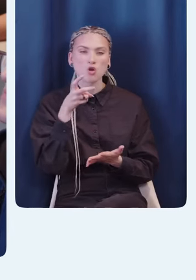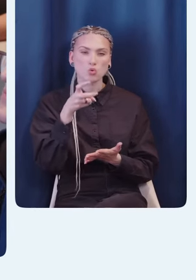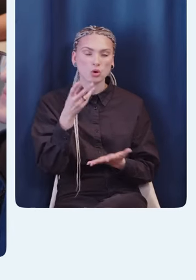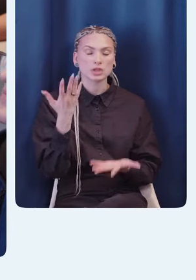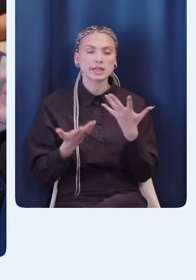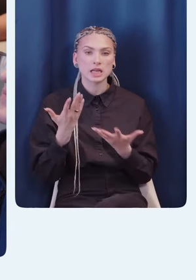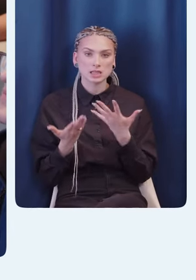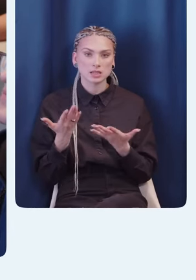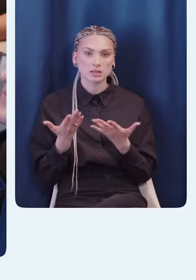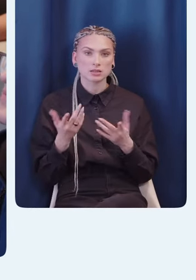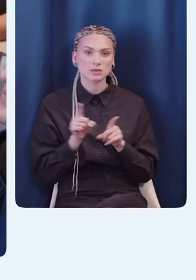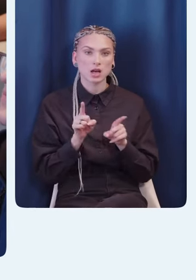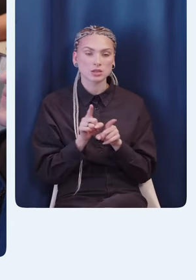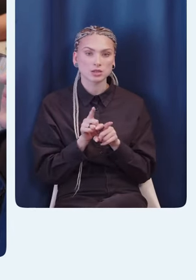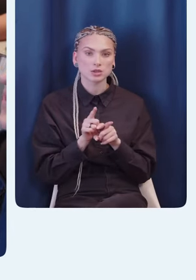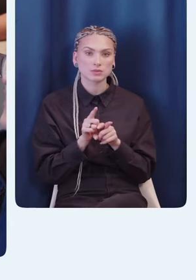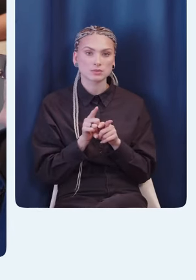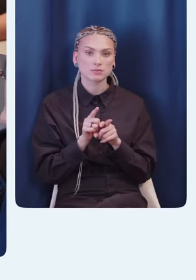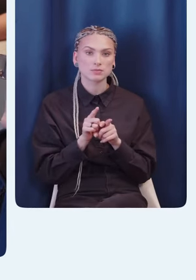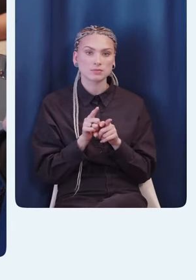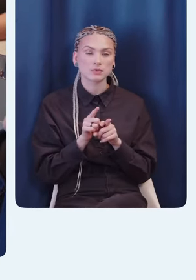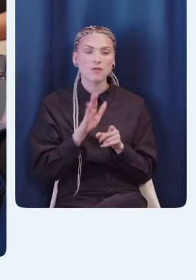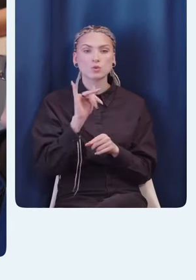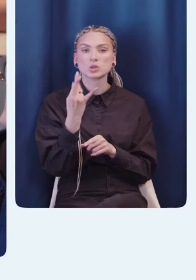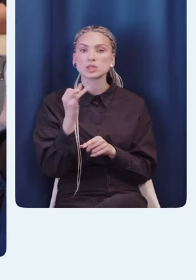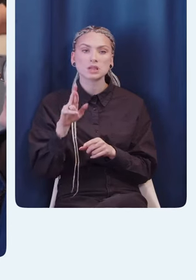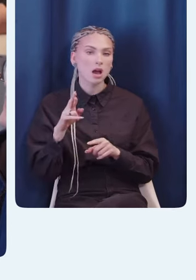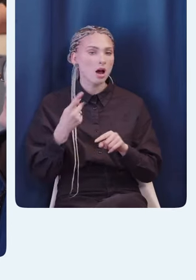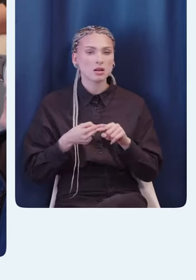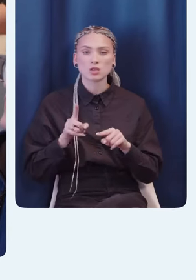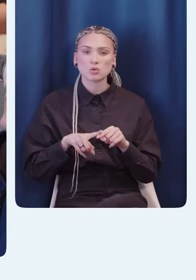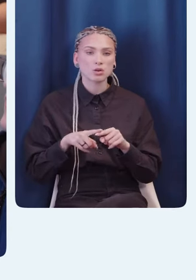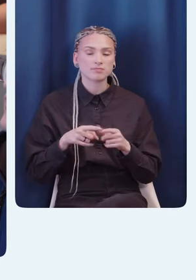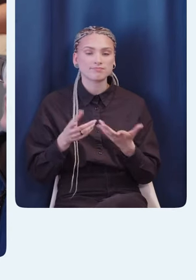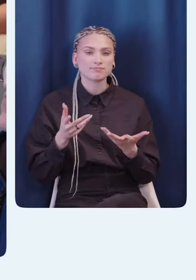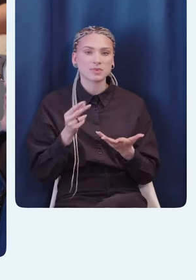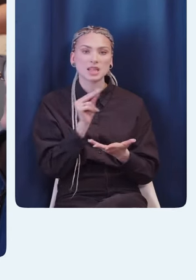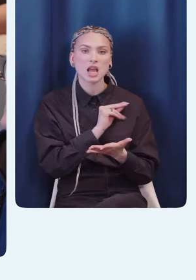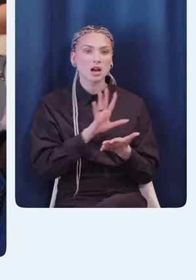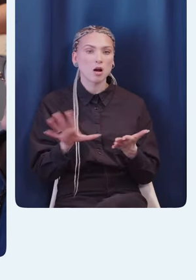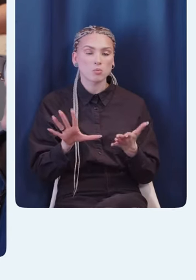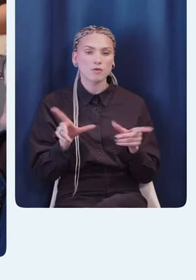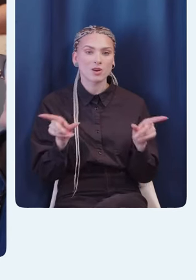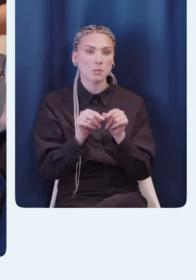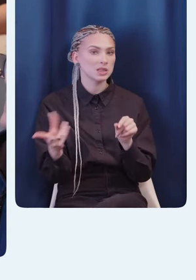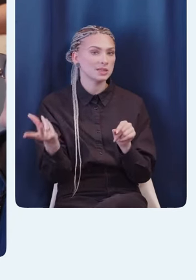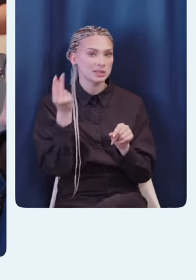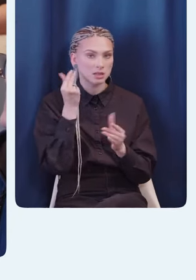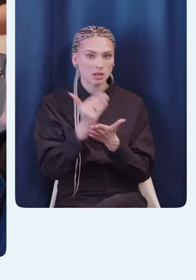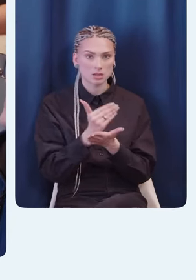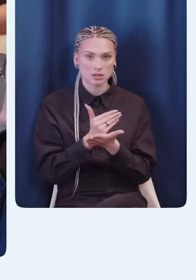если переходят в какой-то функционал, который не работает со скринридером.